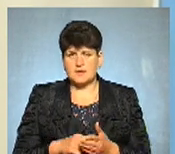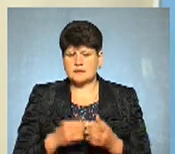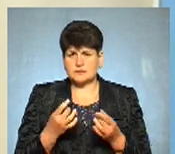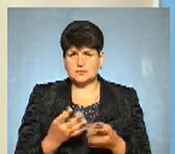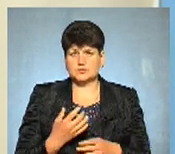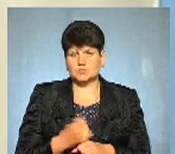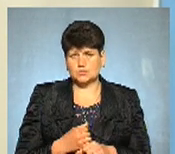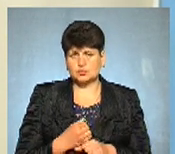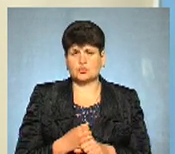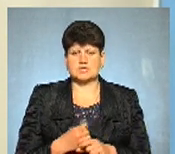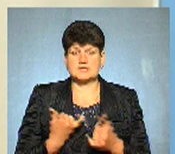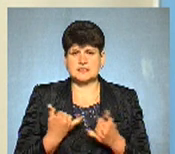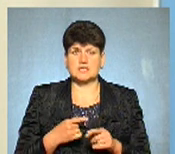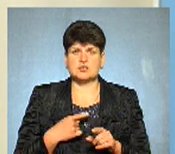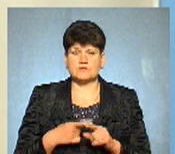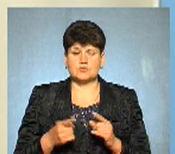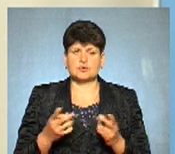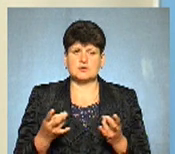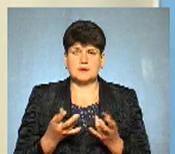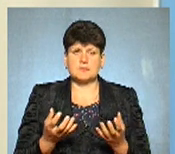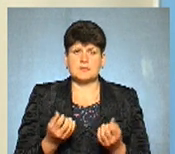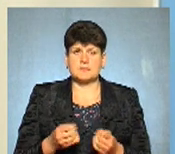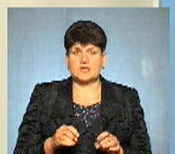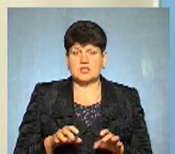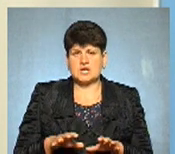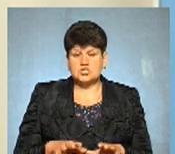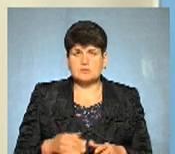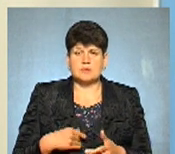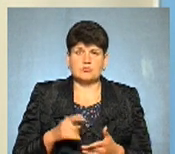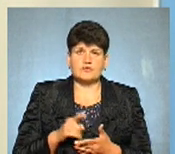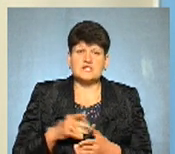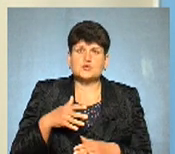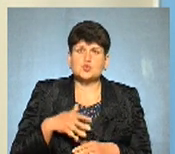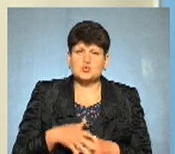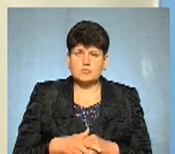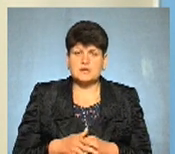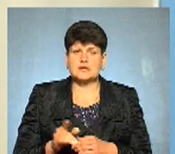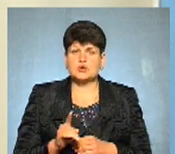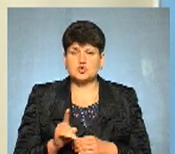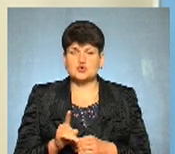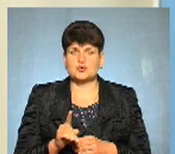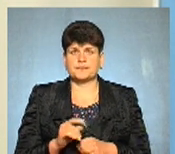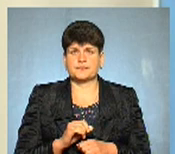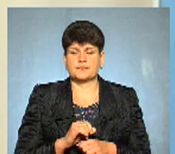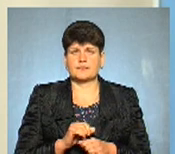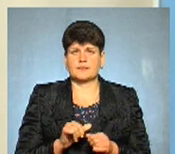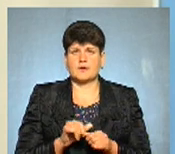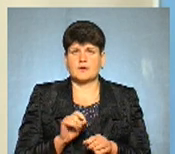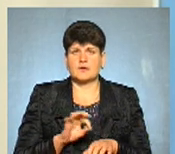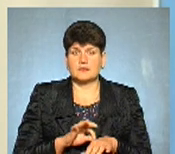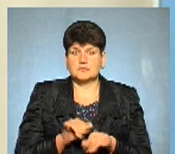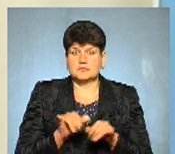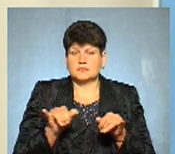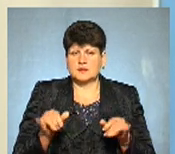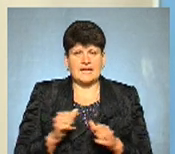зараз швидко повинні приймати по них рішення. Ми повинні зрозуміти, що пандемія в нас не кожного дня.